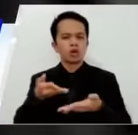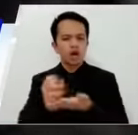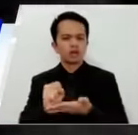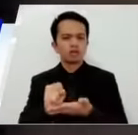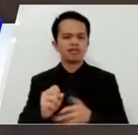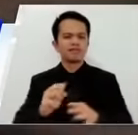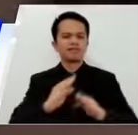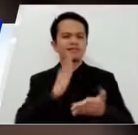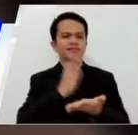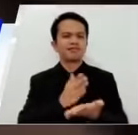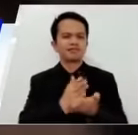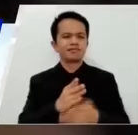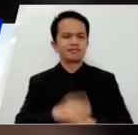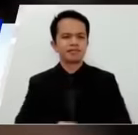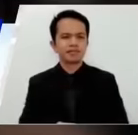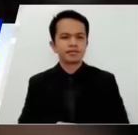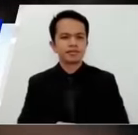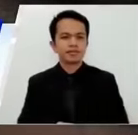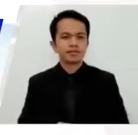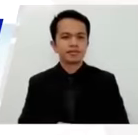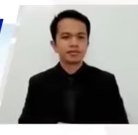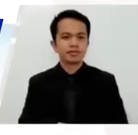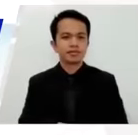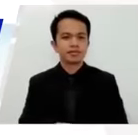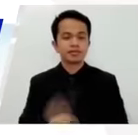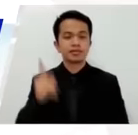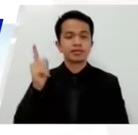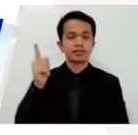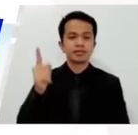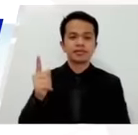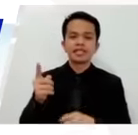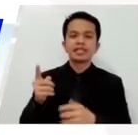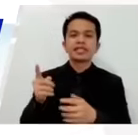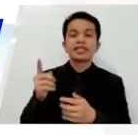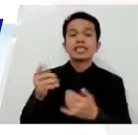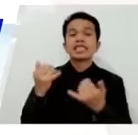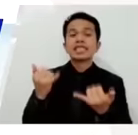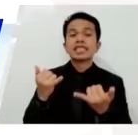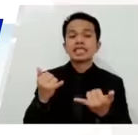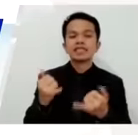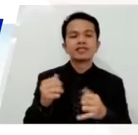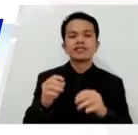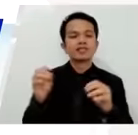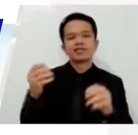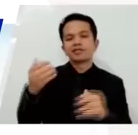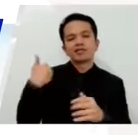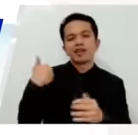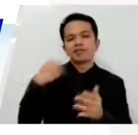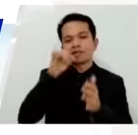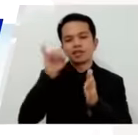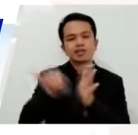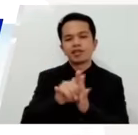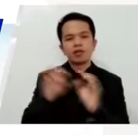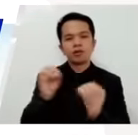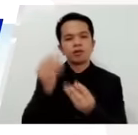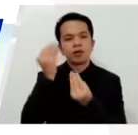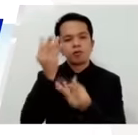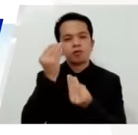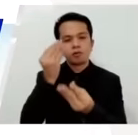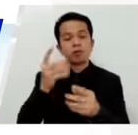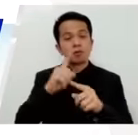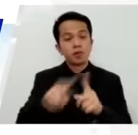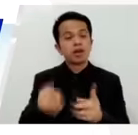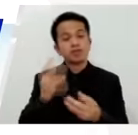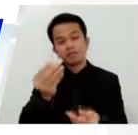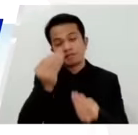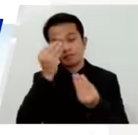ma'am, bawal mo tayo sa busway, ma'am. Yes, ma'am. At the moment, wala pa tayong tukoy, wala pa tayong informasyon. But soon po,